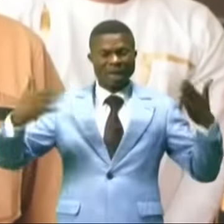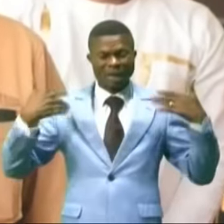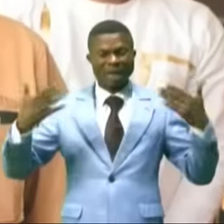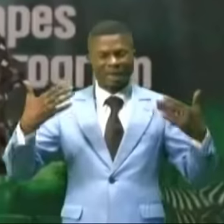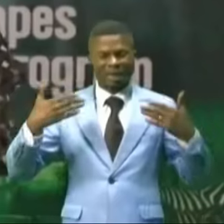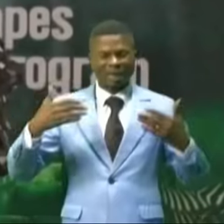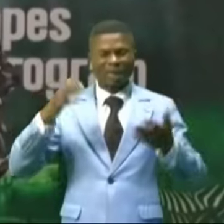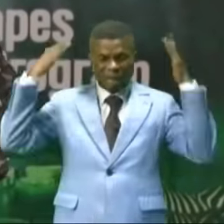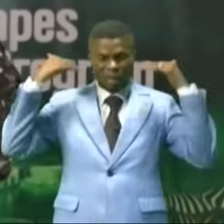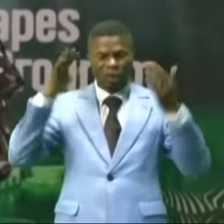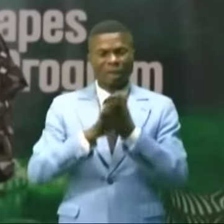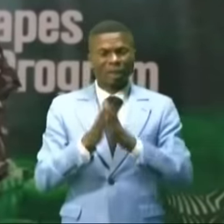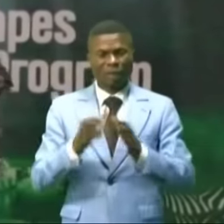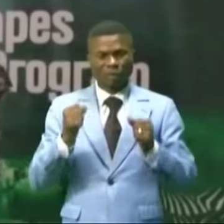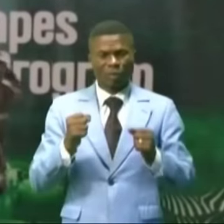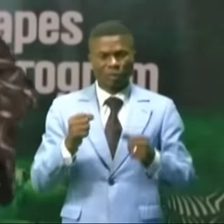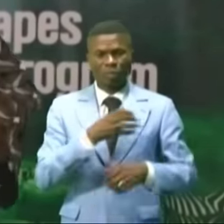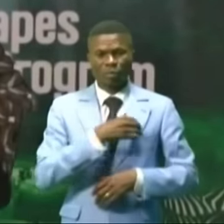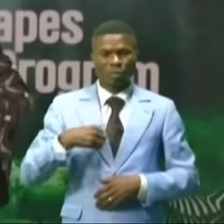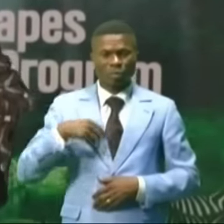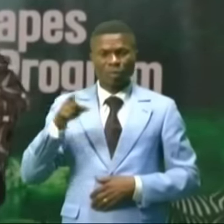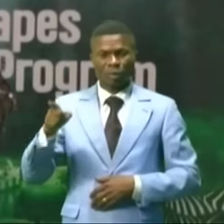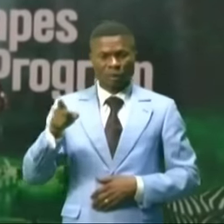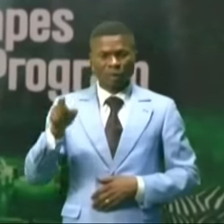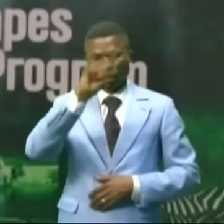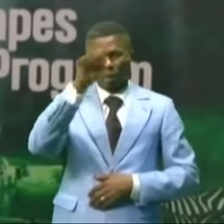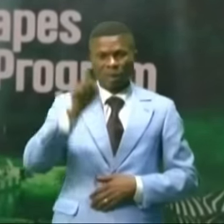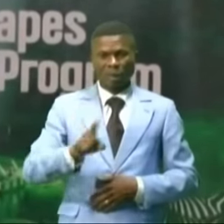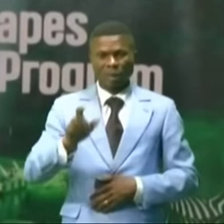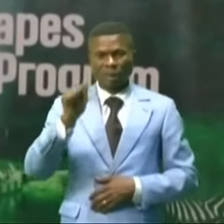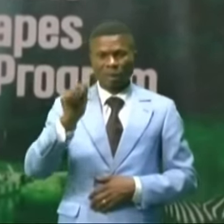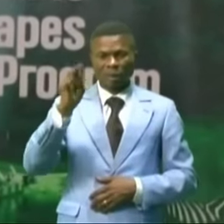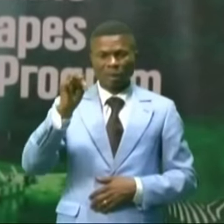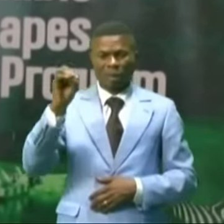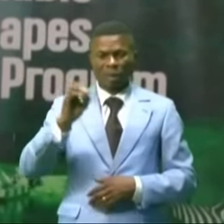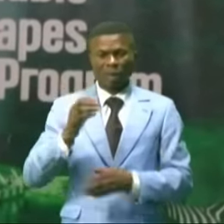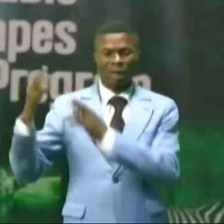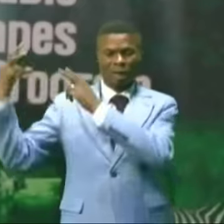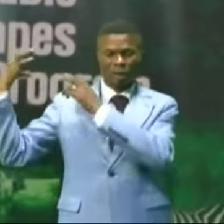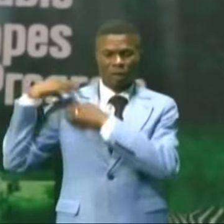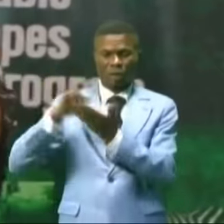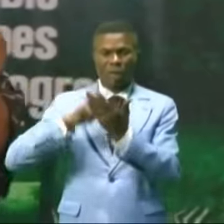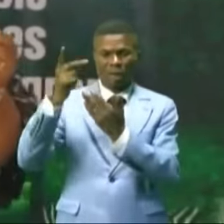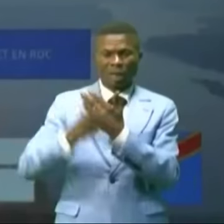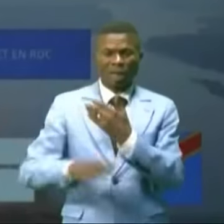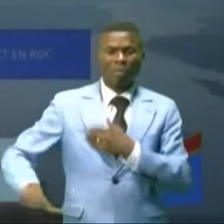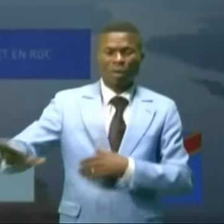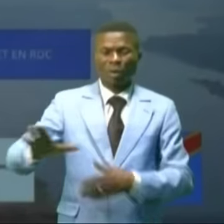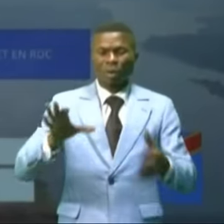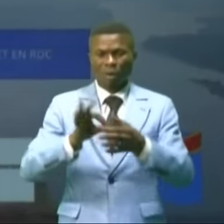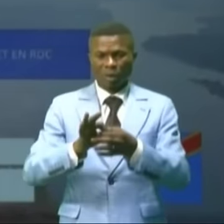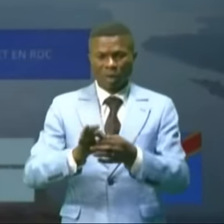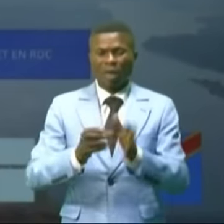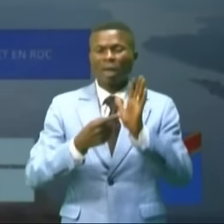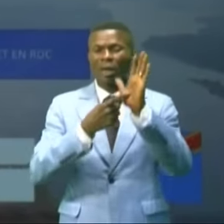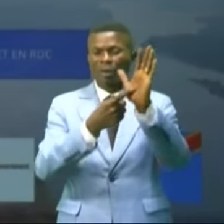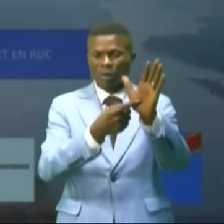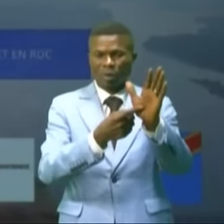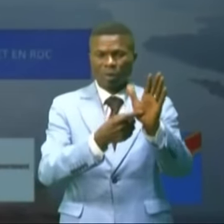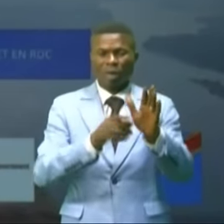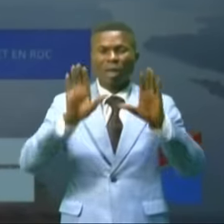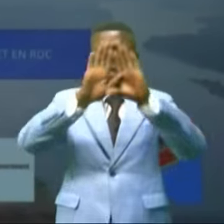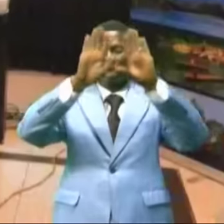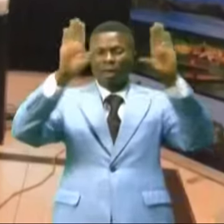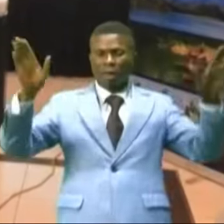effet de serre. Madame Annie-Claude Zom-Zamo, chargée des programmes des Nations Unies pour l'environnement, a présenté le tableau